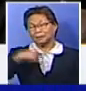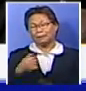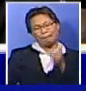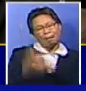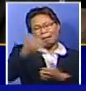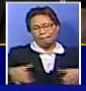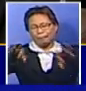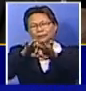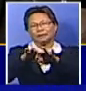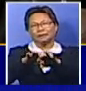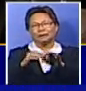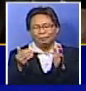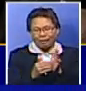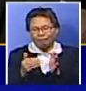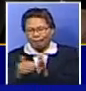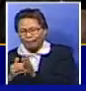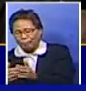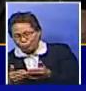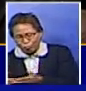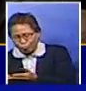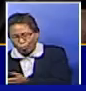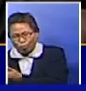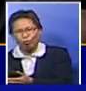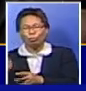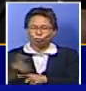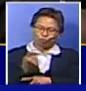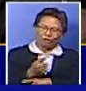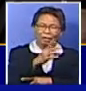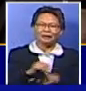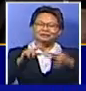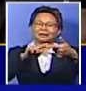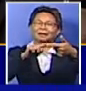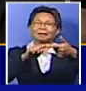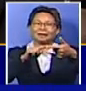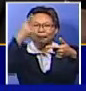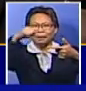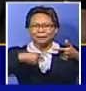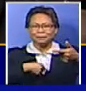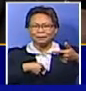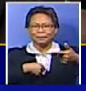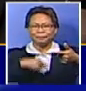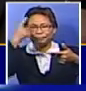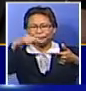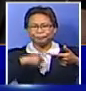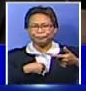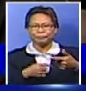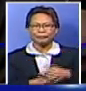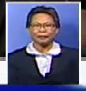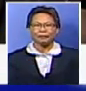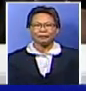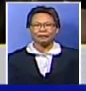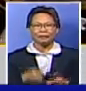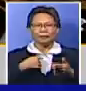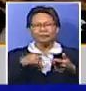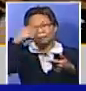adal consisten training ya and the second one bagi saya